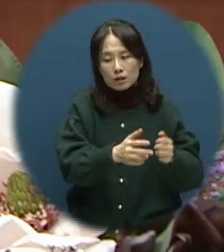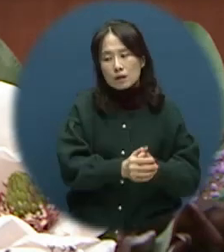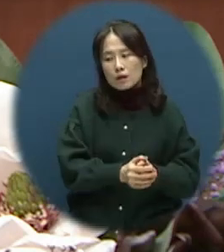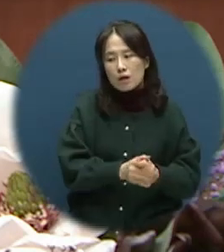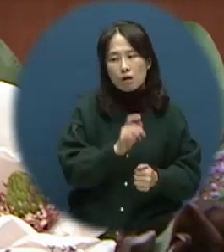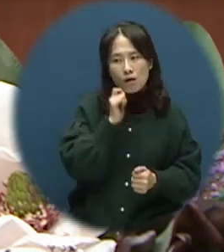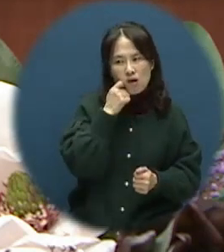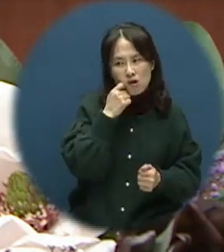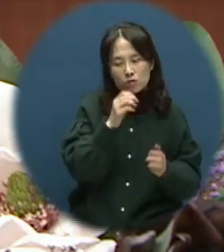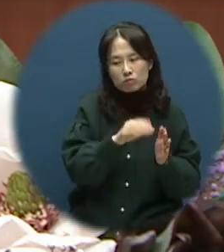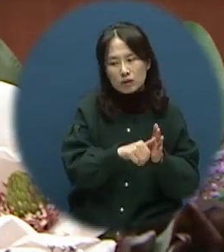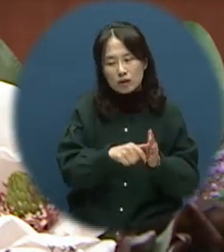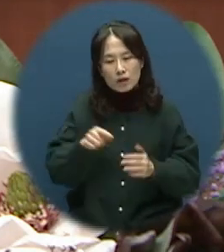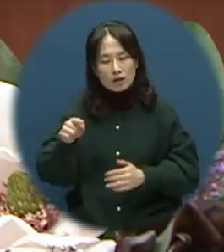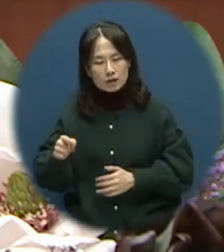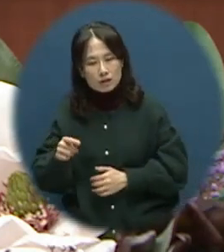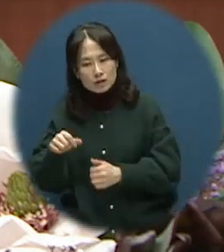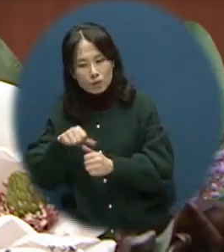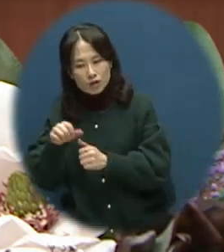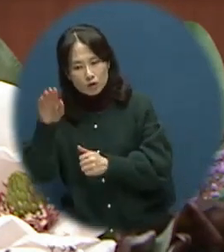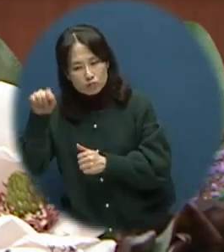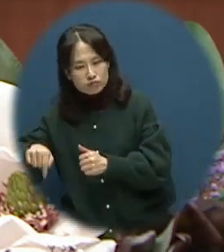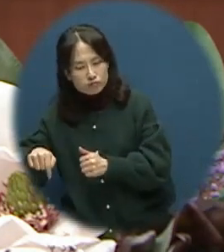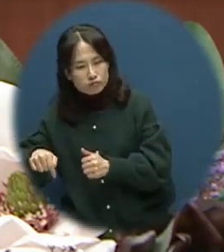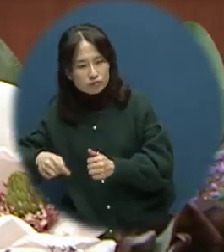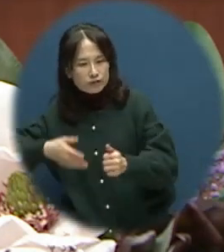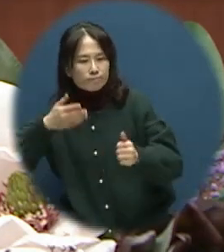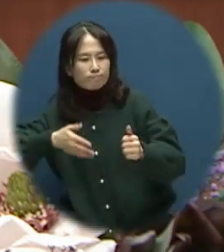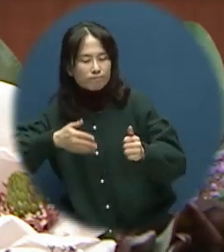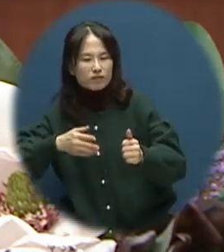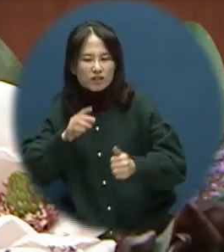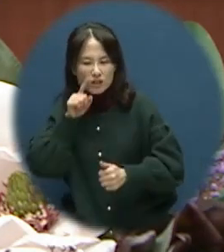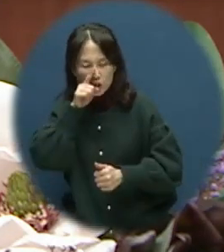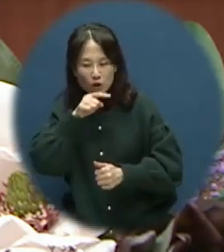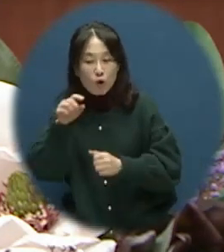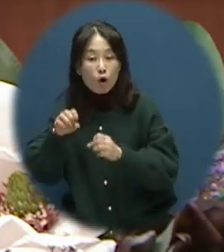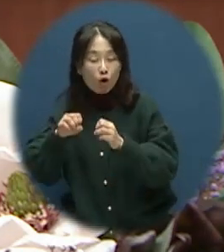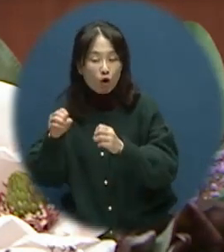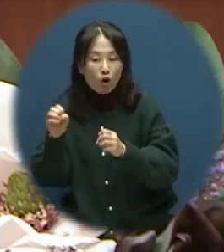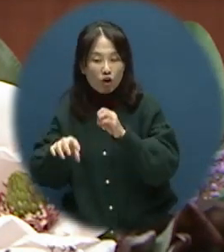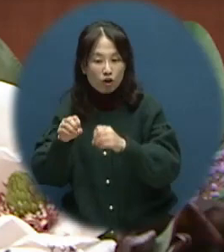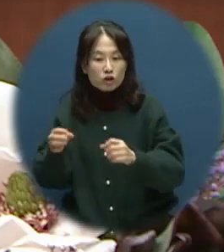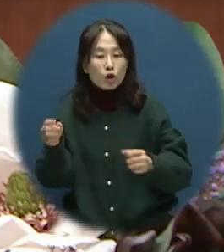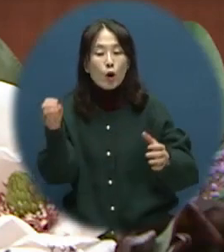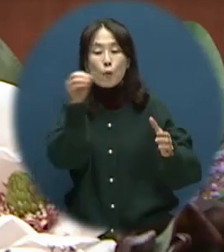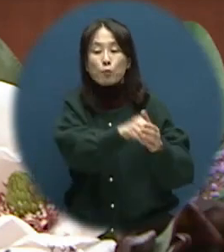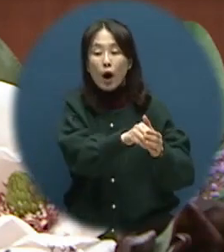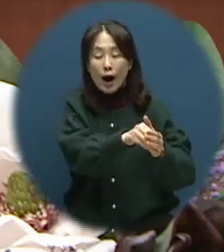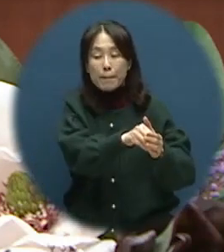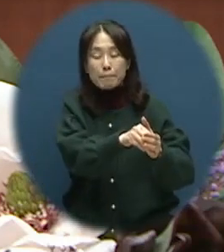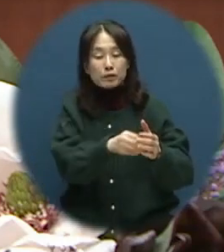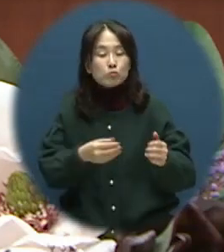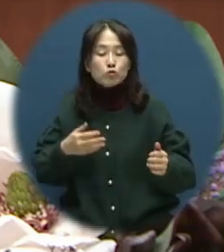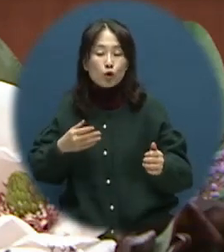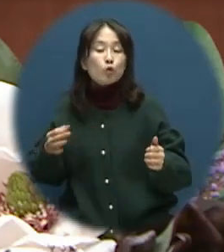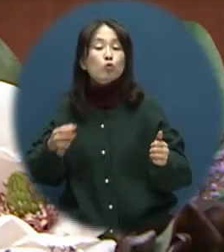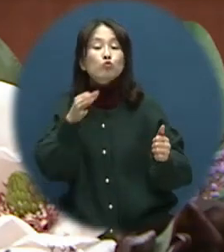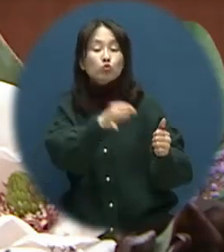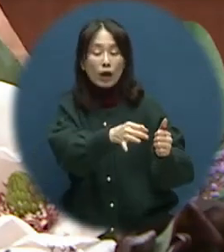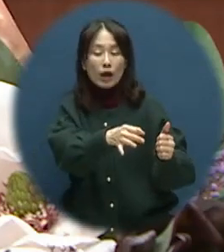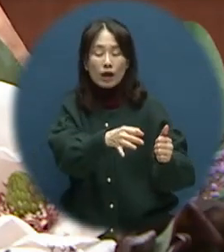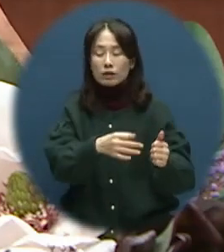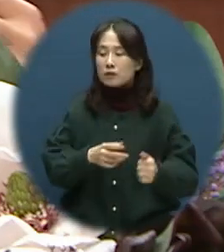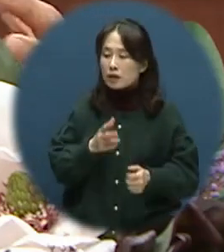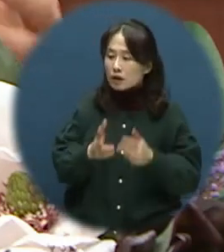가져오면 쓰레기 처리비를 벌죠. 그다음에 원료와 연료를 또 절감할 수 있는 이중의 효과가 있다 보니까